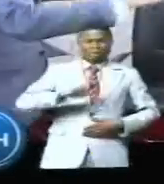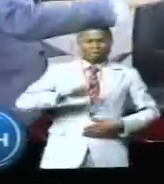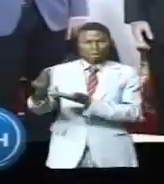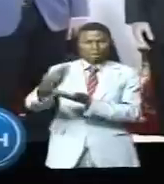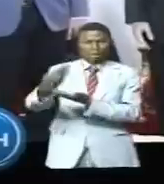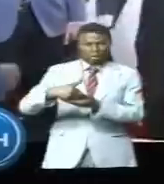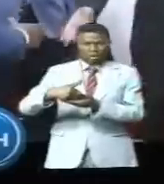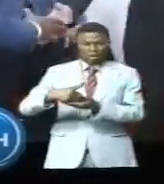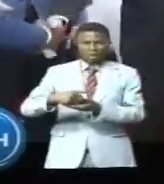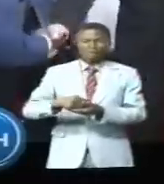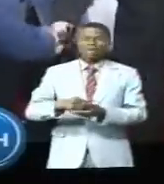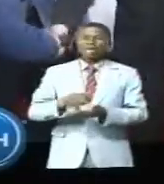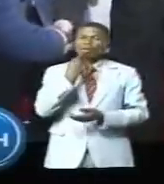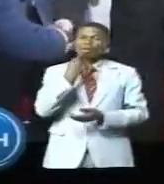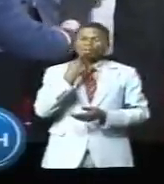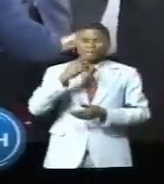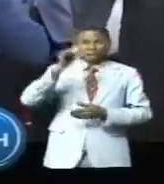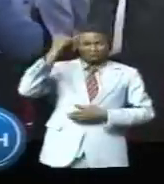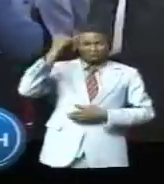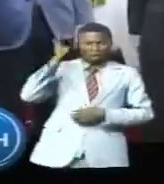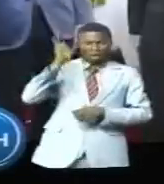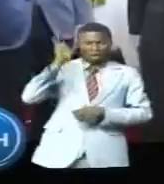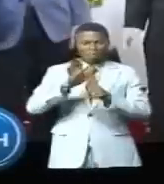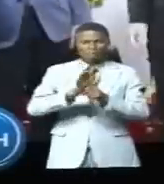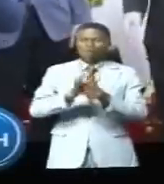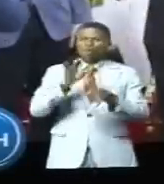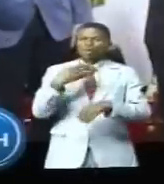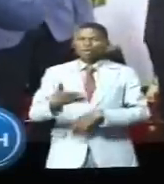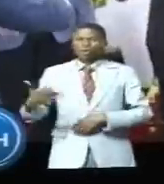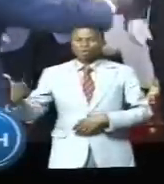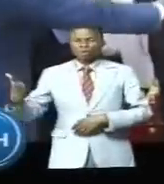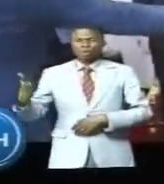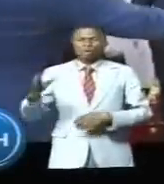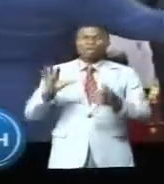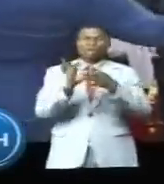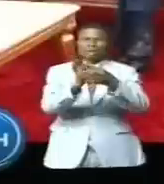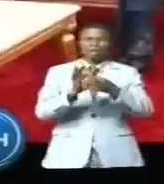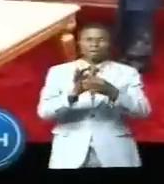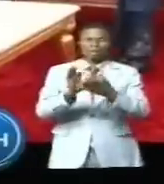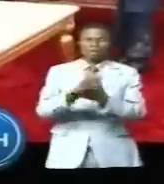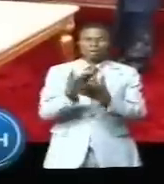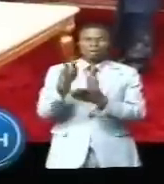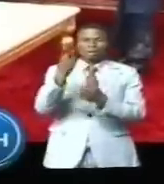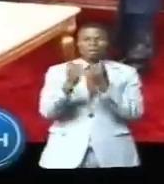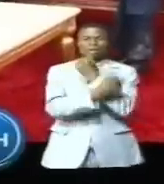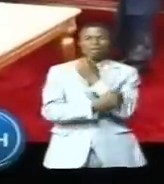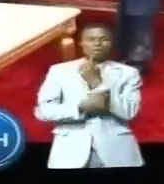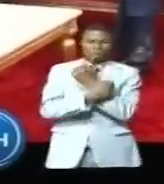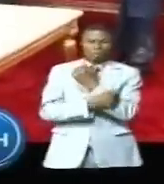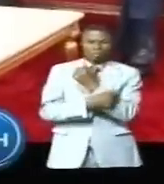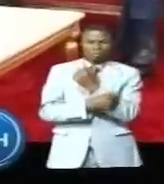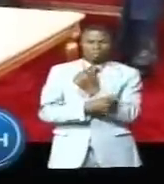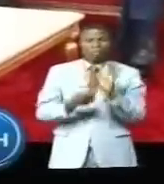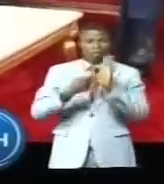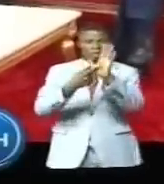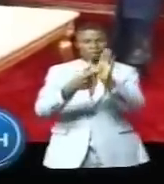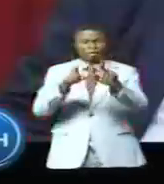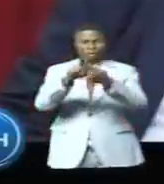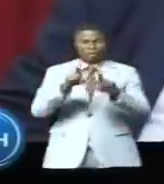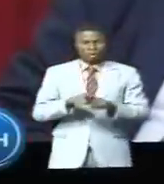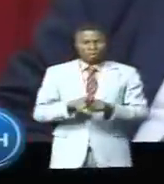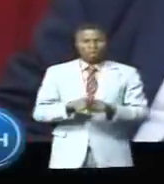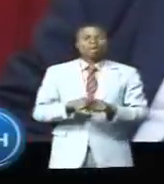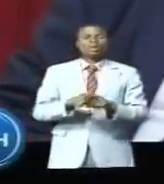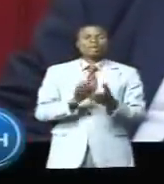de la relique et beaucoup d'autres ouvertures qui s'annoncent dans la coopération entre les deux pays. Et c'est ce qui justifie aussi ce